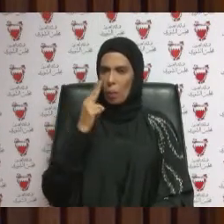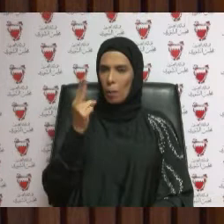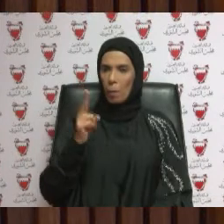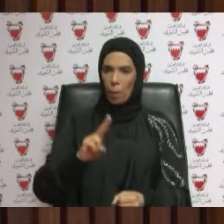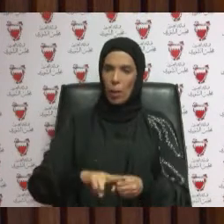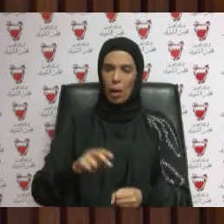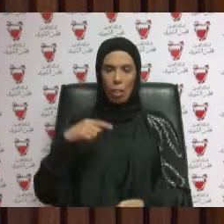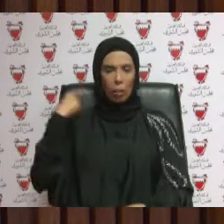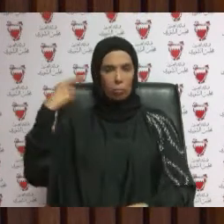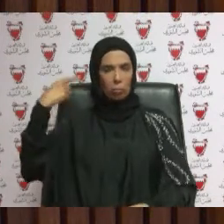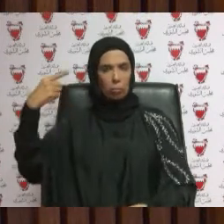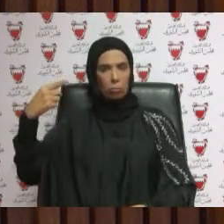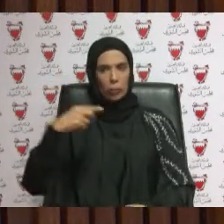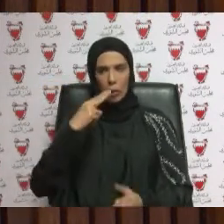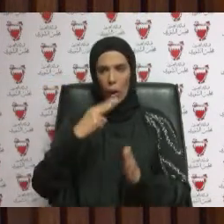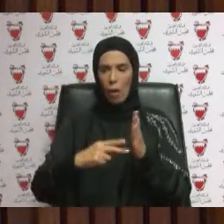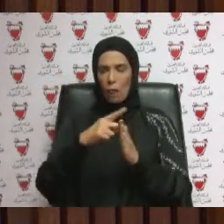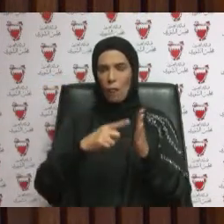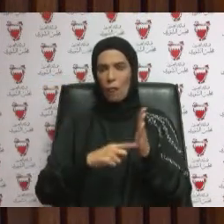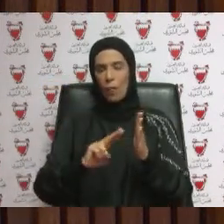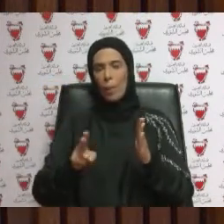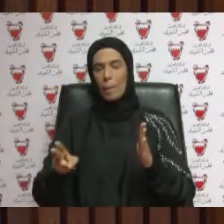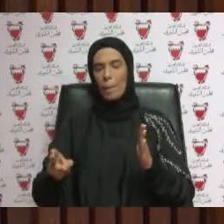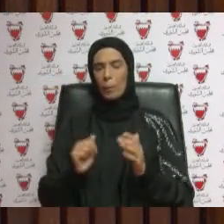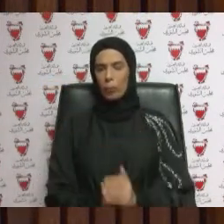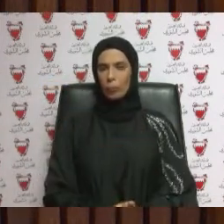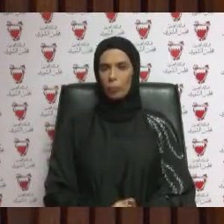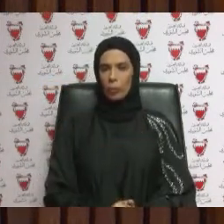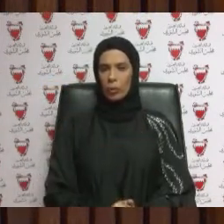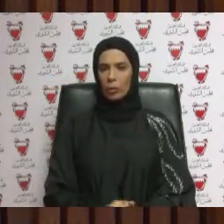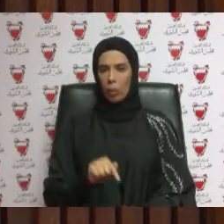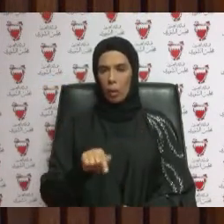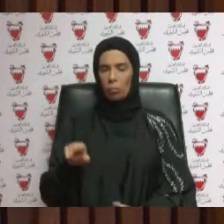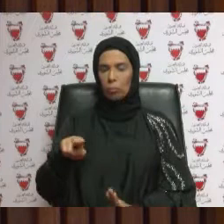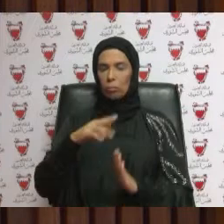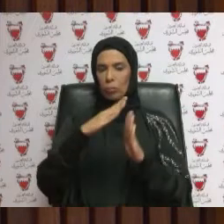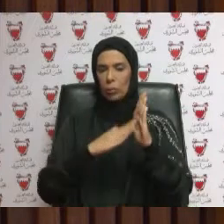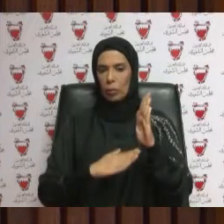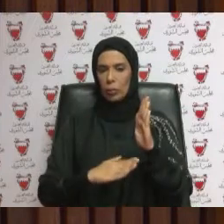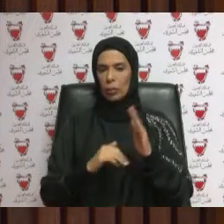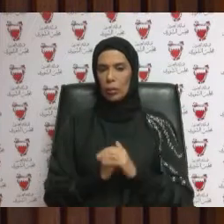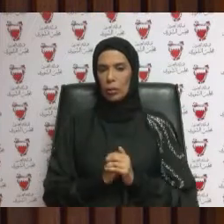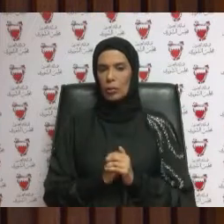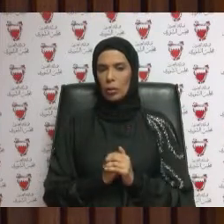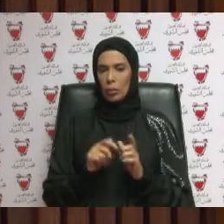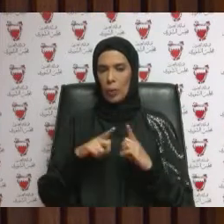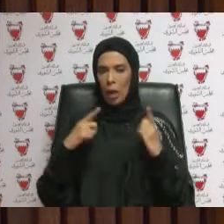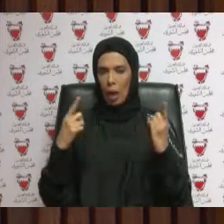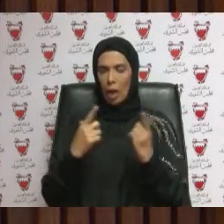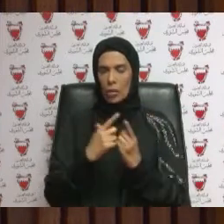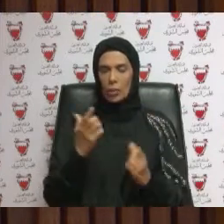مشروعات القوانين والمراسيم بقوانين والتي أعدت تقاريرها من قبل اللجنة